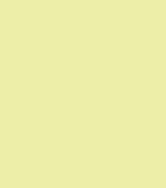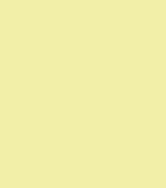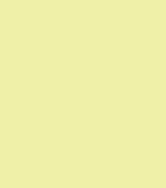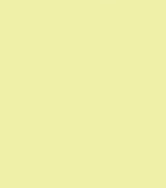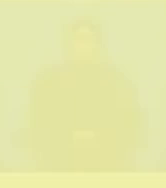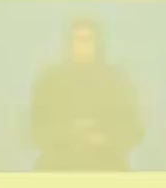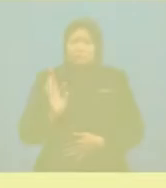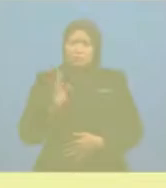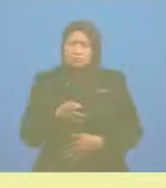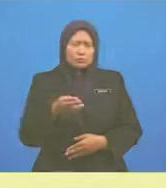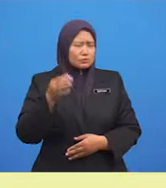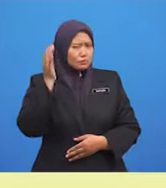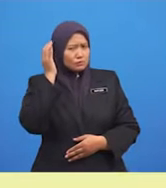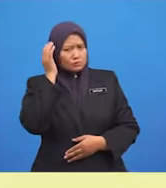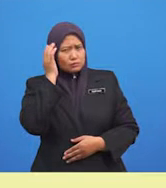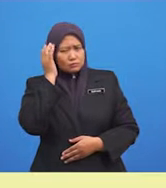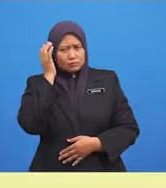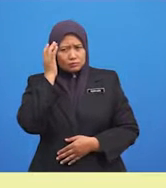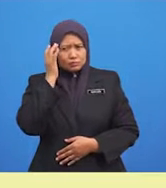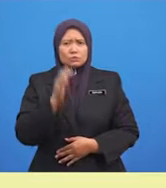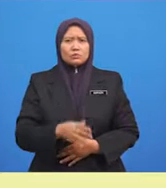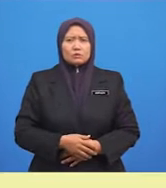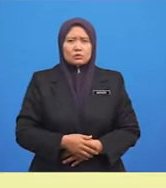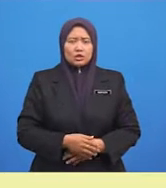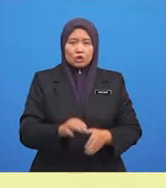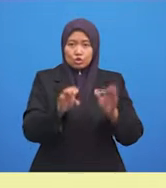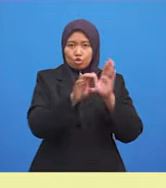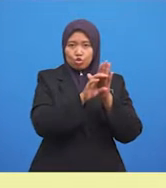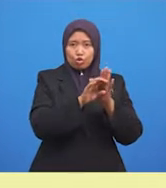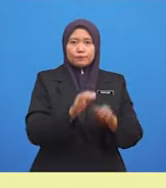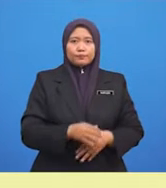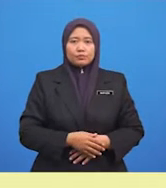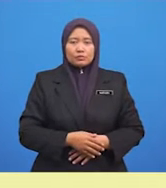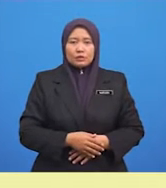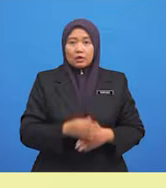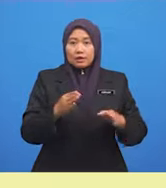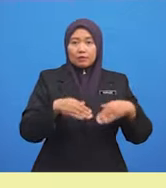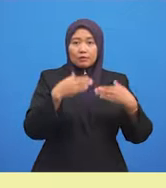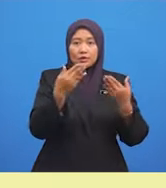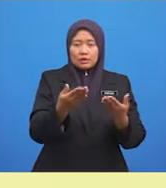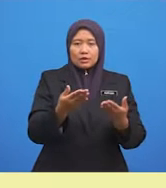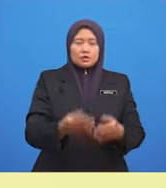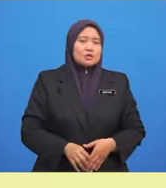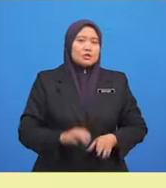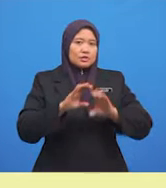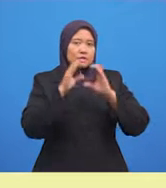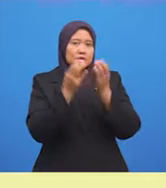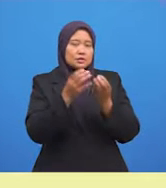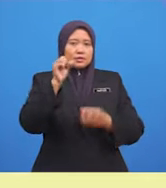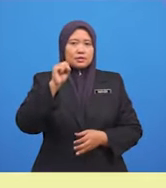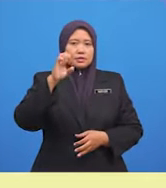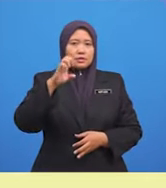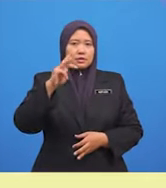Mari kita fahamkan dengan contoh yang cikgu beri. Diberi set semester ialah